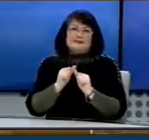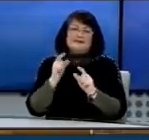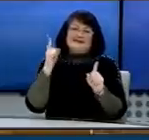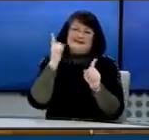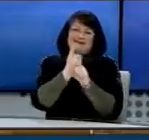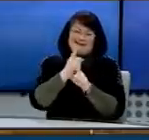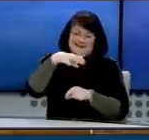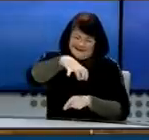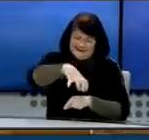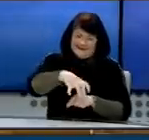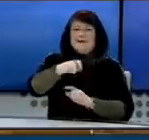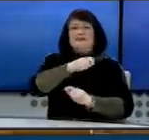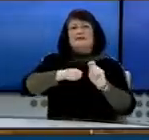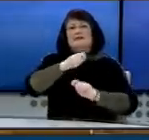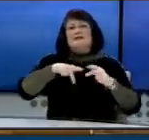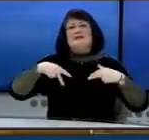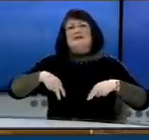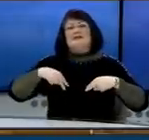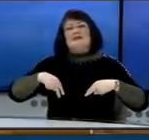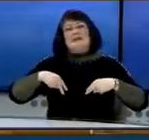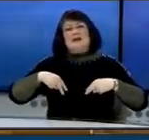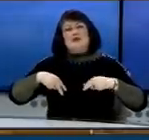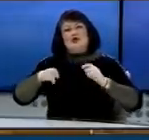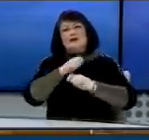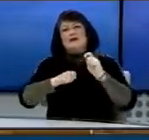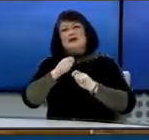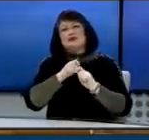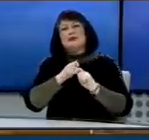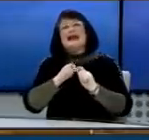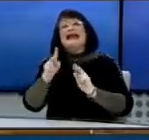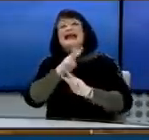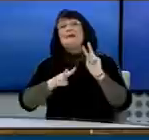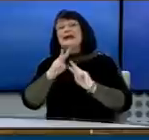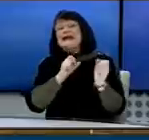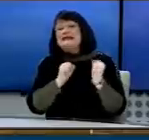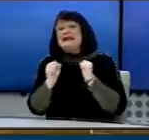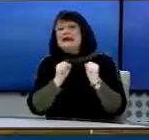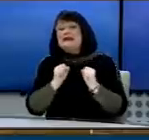υπουργείο κλιματικής κρίσης και πολιτικής προστασίας.